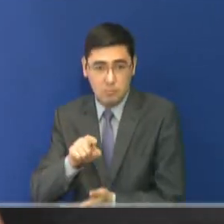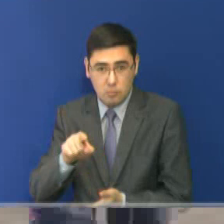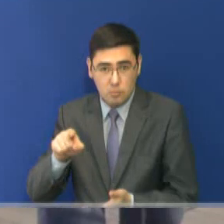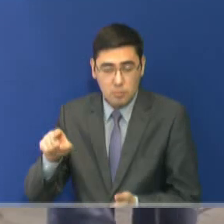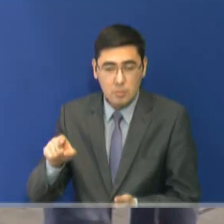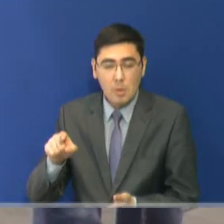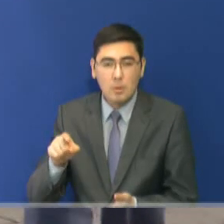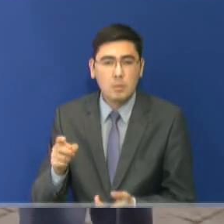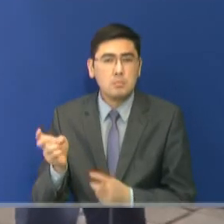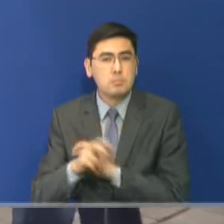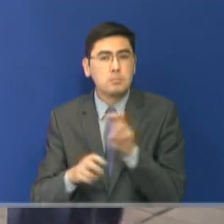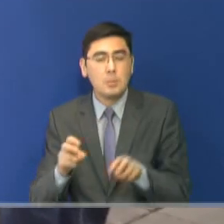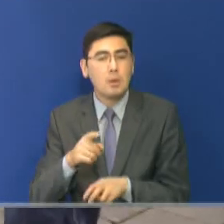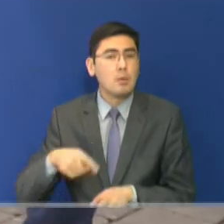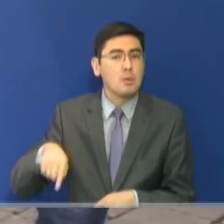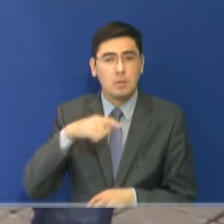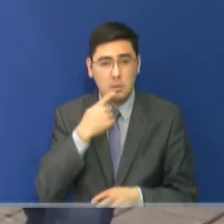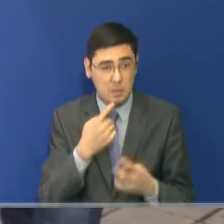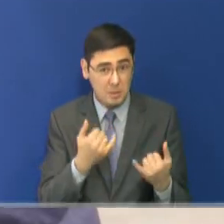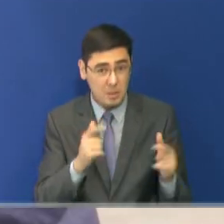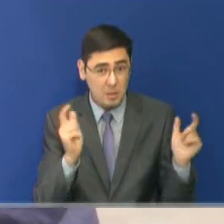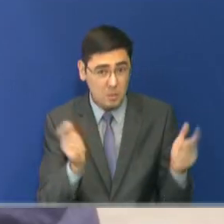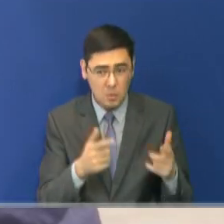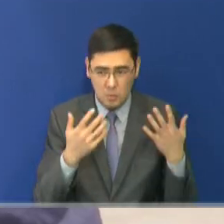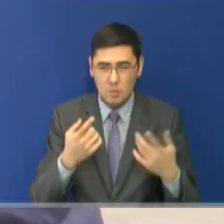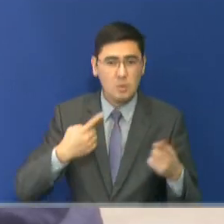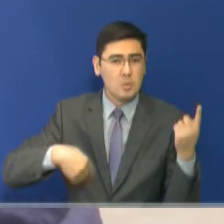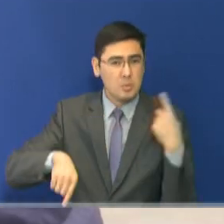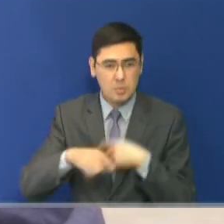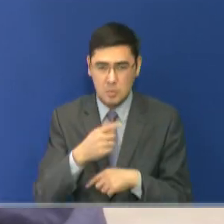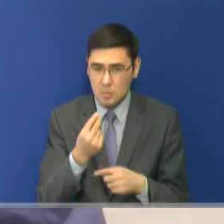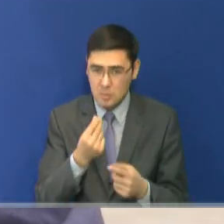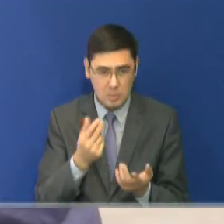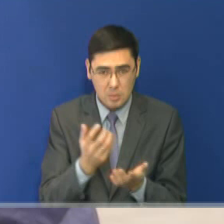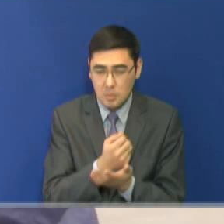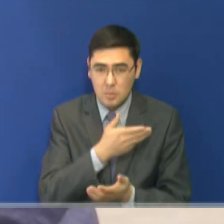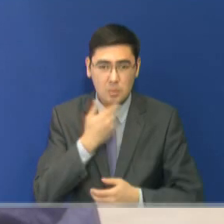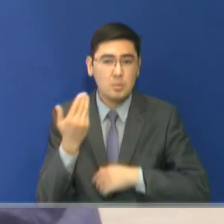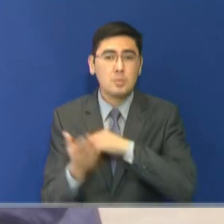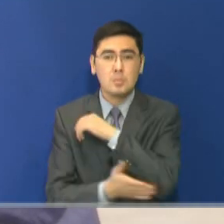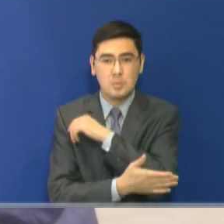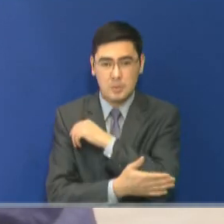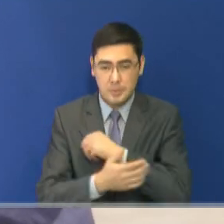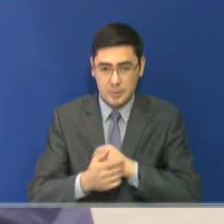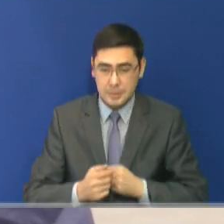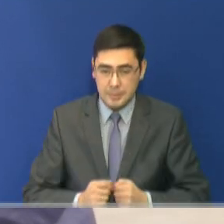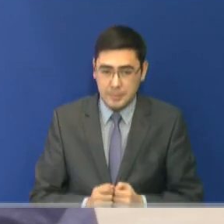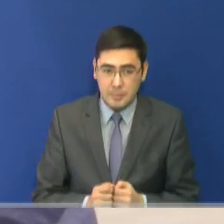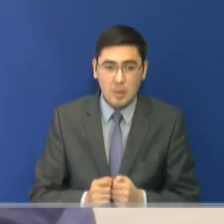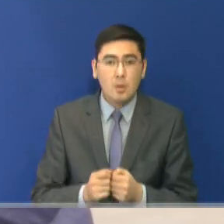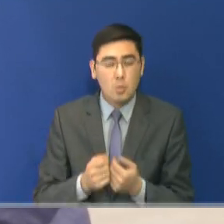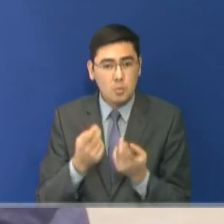нас доходов, в один голос твердят собравшиеся. Электроэнергию надо заплатить, надо. Вывоз мусора надо заплатить,